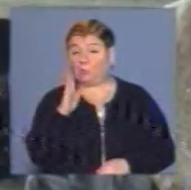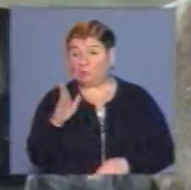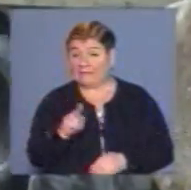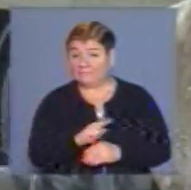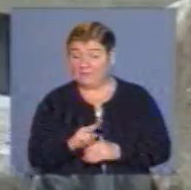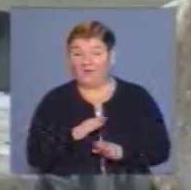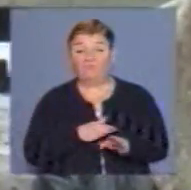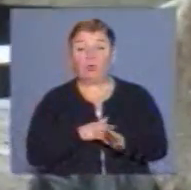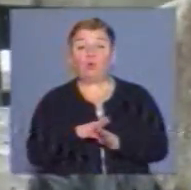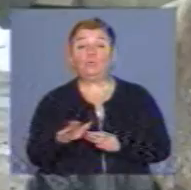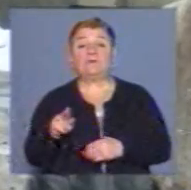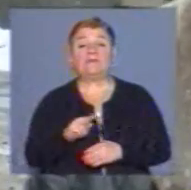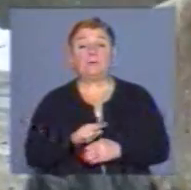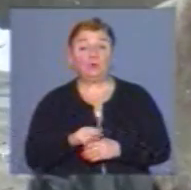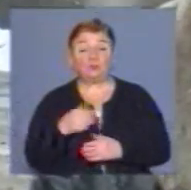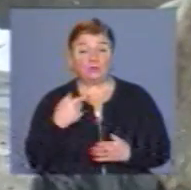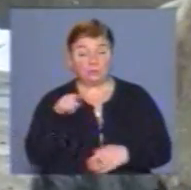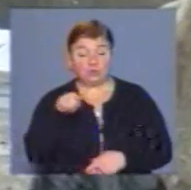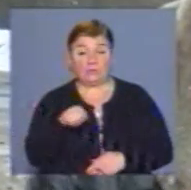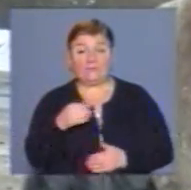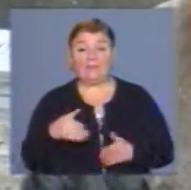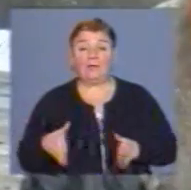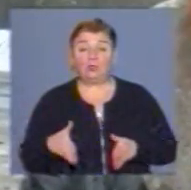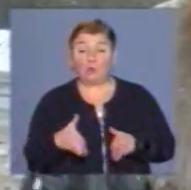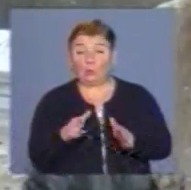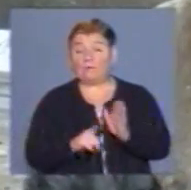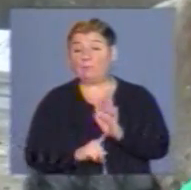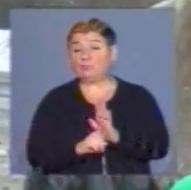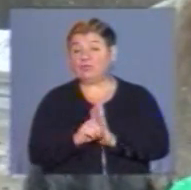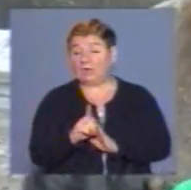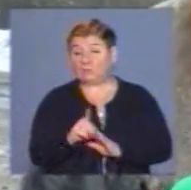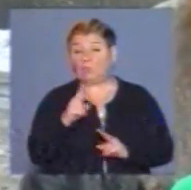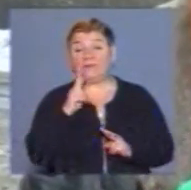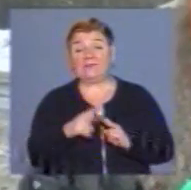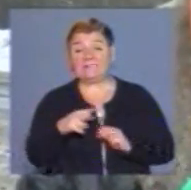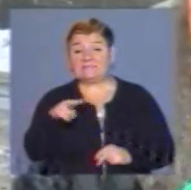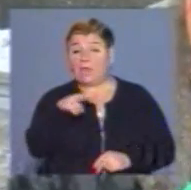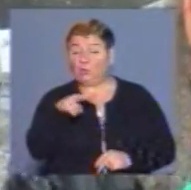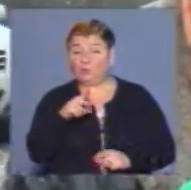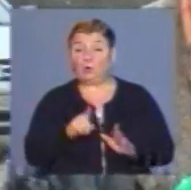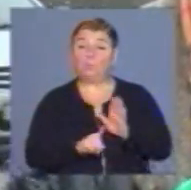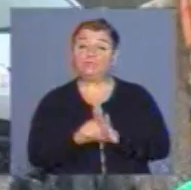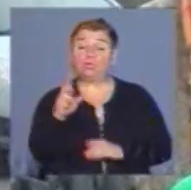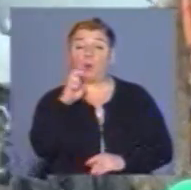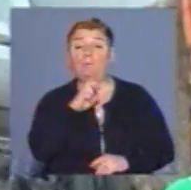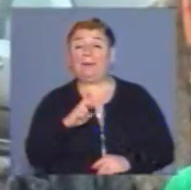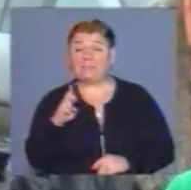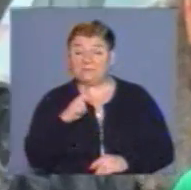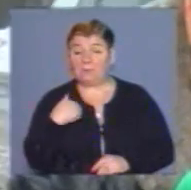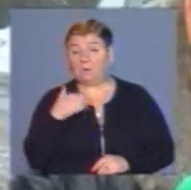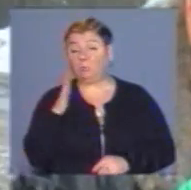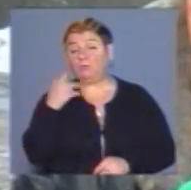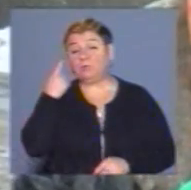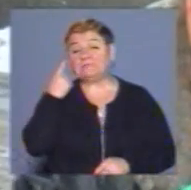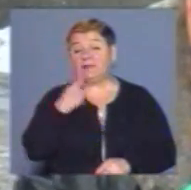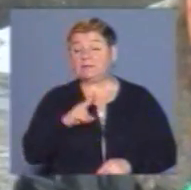хто буде виконувати ремонт даної дороги. Десь в кінці лютого, на початку березня ми будемо знати,